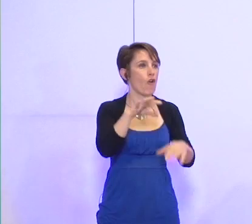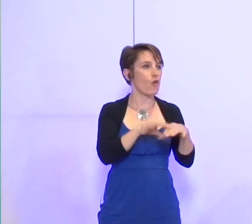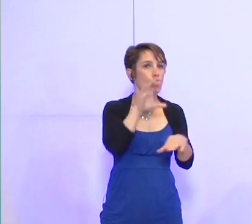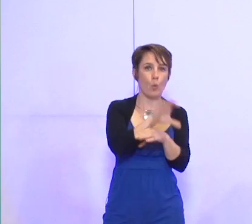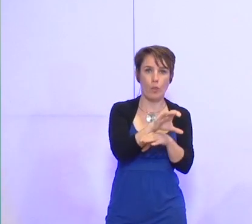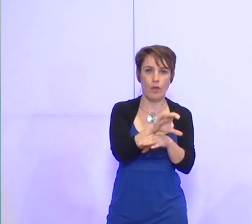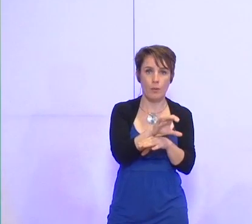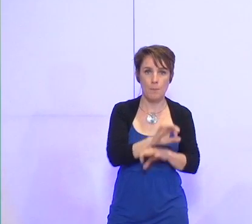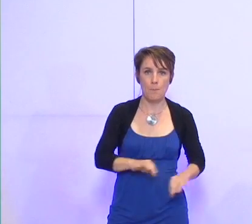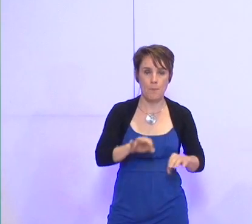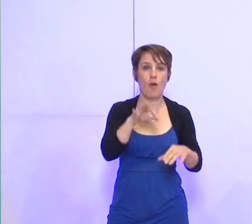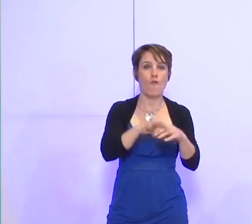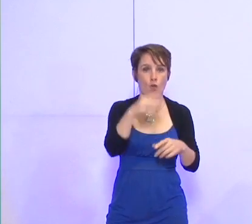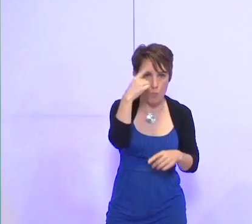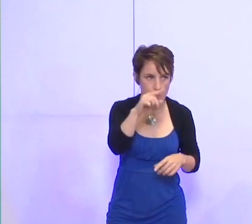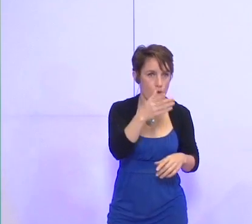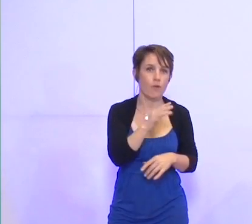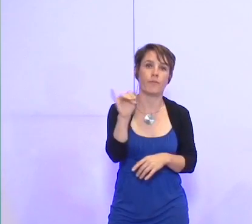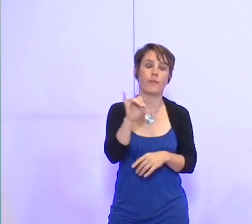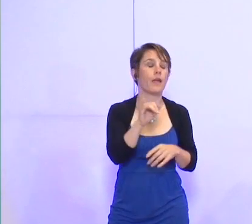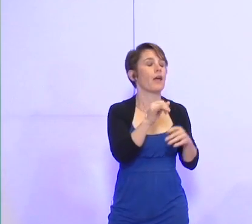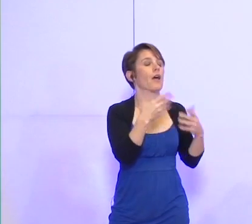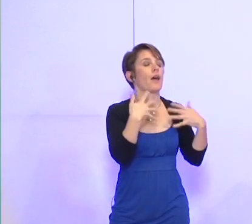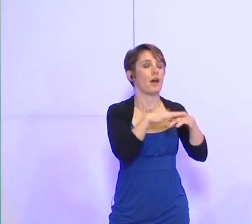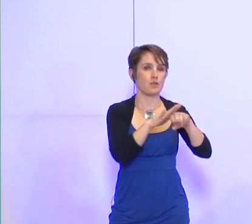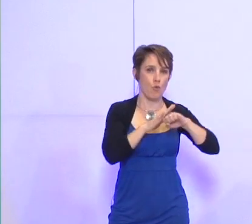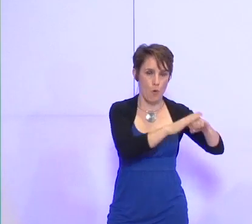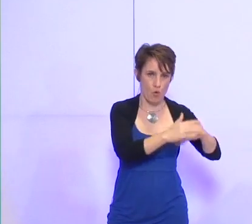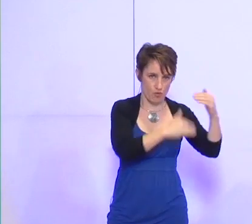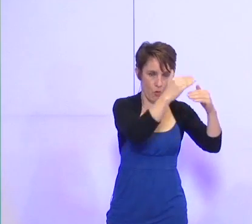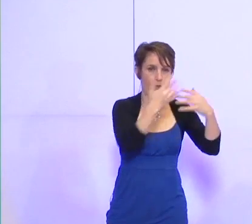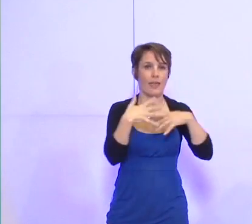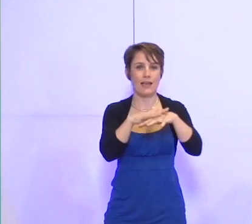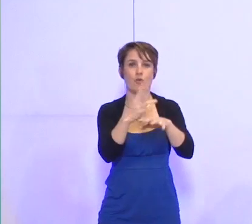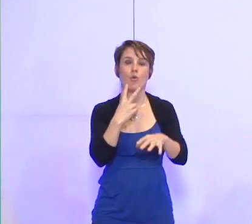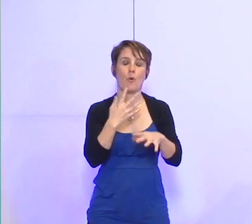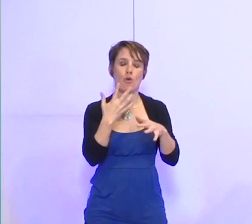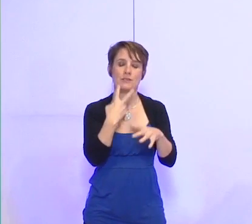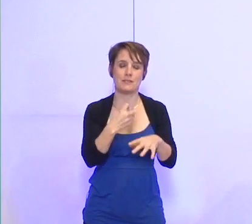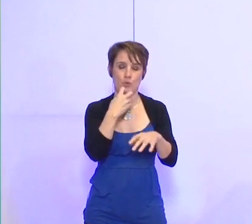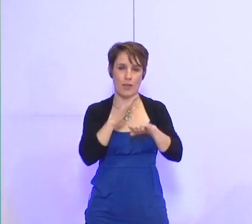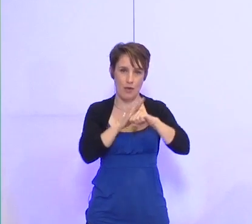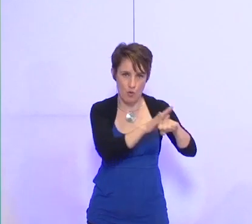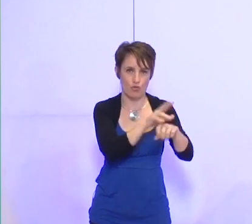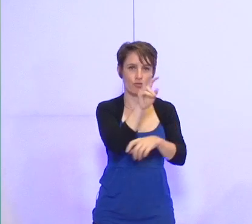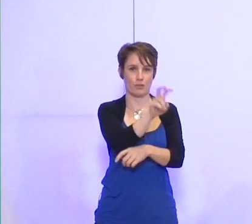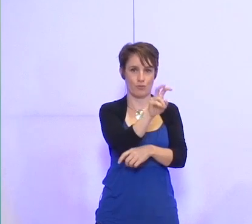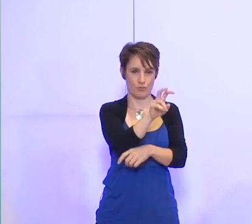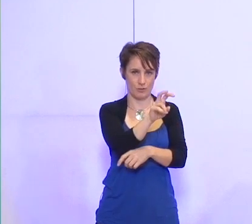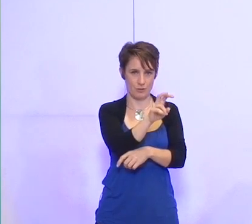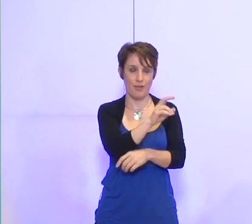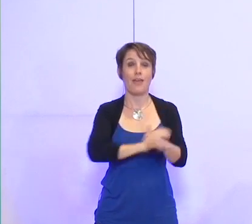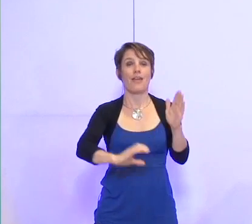contre ? Qui est pour ? Le Rassemblement de gauche et de progrès, le Rassemblement citoyen de la gauche et des écologistes. Cette